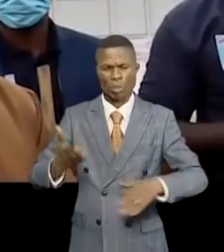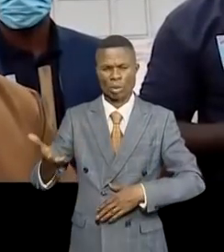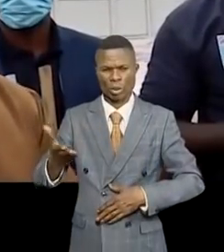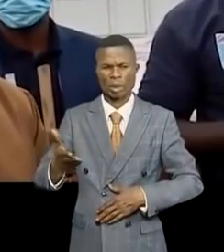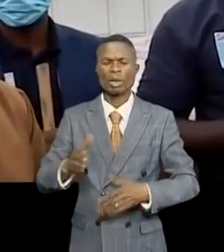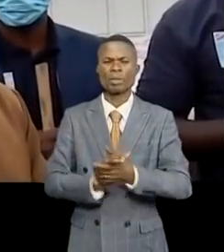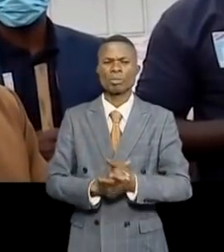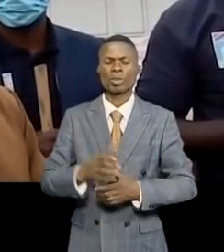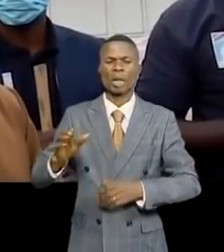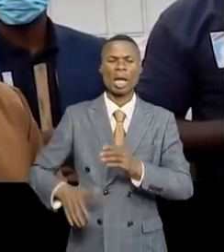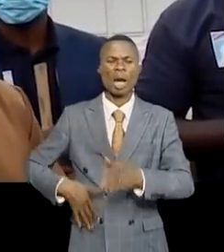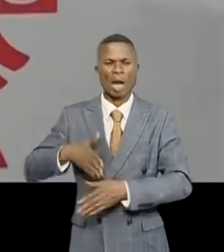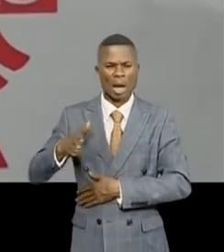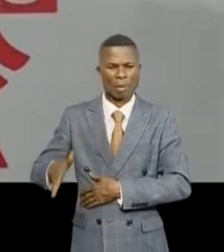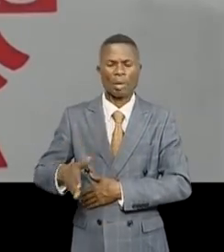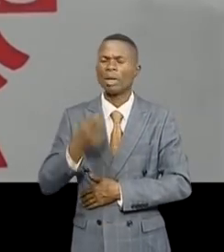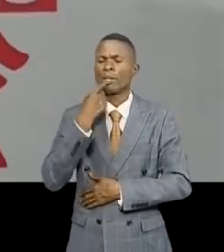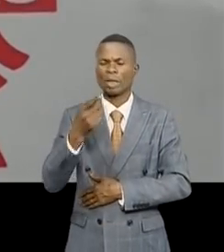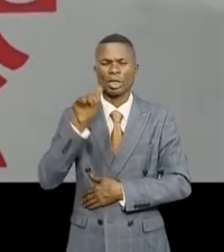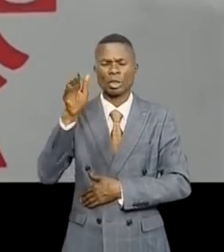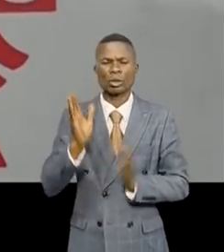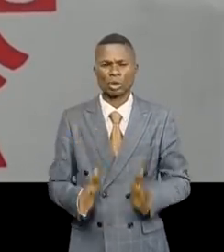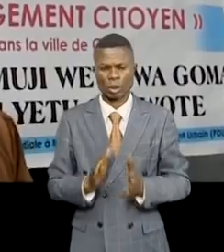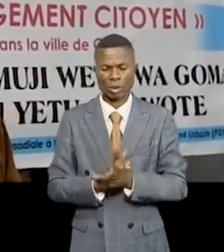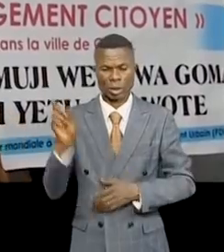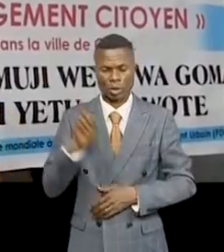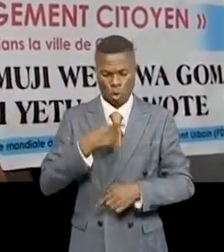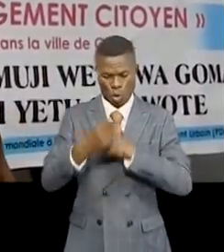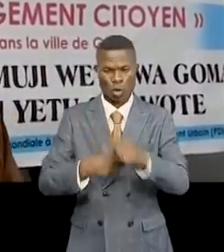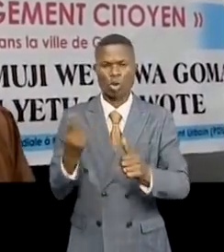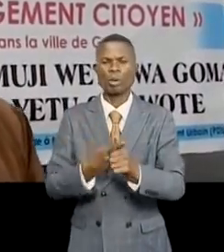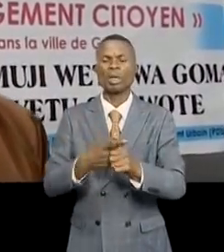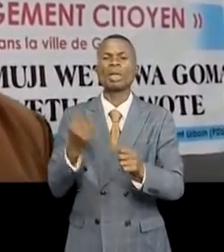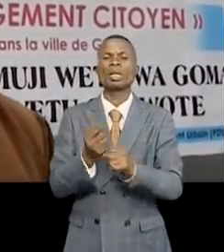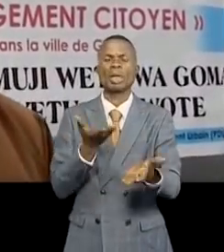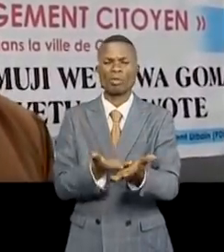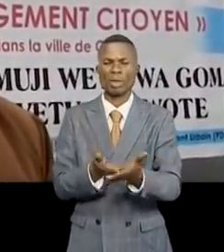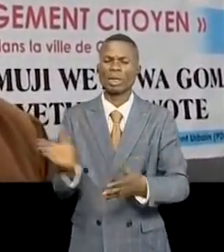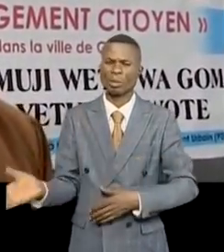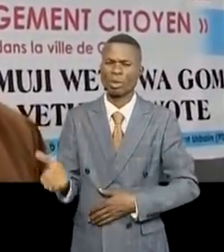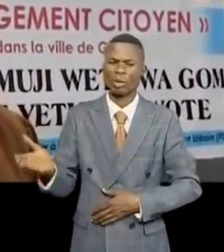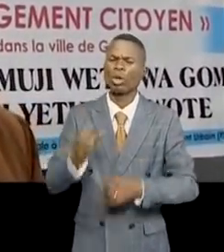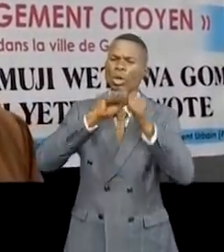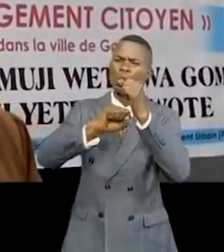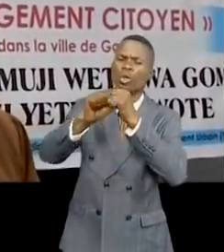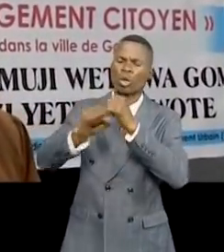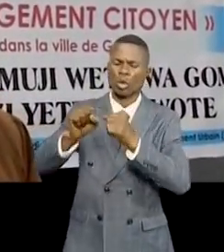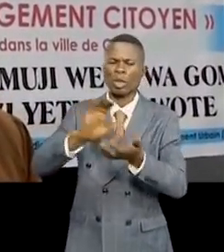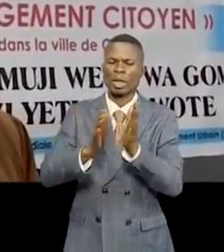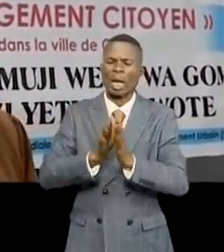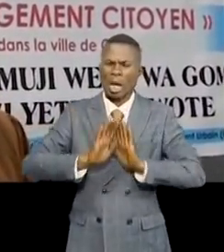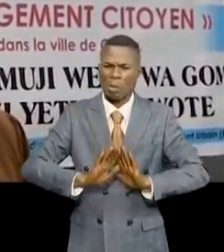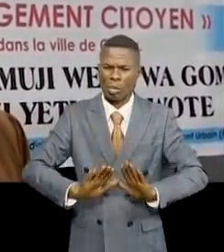l'a dit M. l'abbé Richard Mouindo, son directeur. Nous venons de lancer cette activité de sensibilisation à la propreté